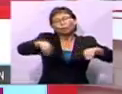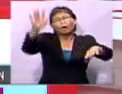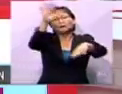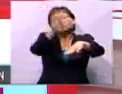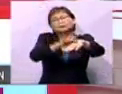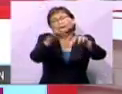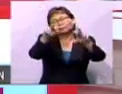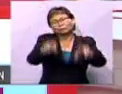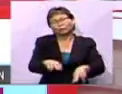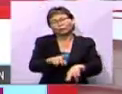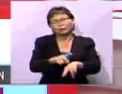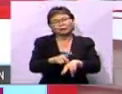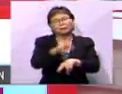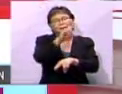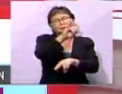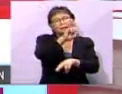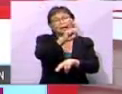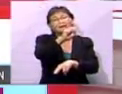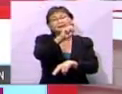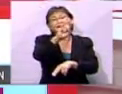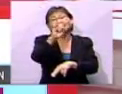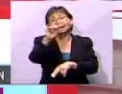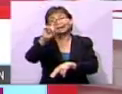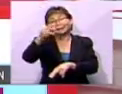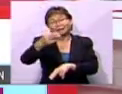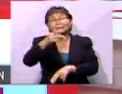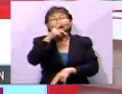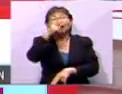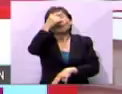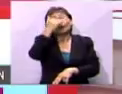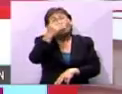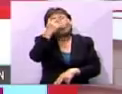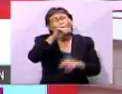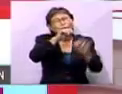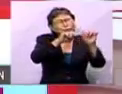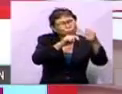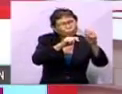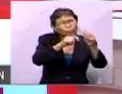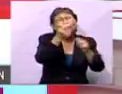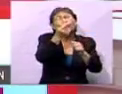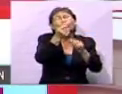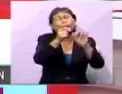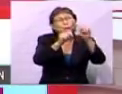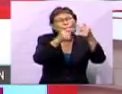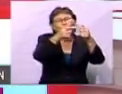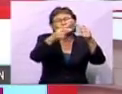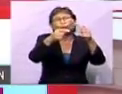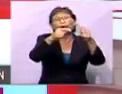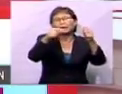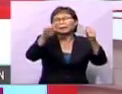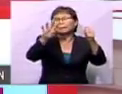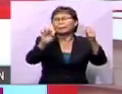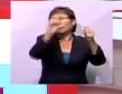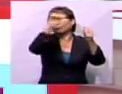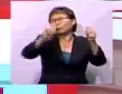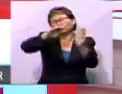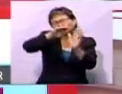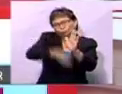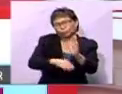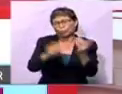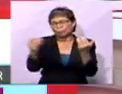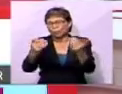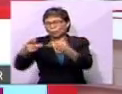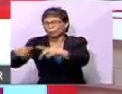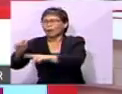sentuhan rakyat di Sik Kedah. Ini kerana harganya antara 10 hingga 40% lebih murah berbanding